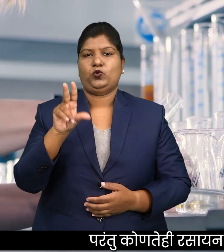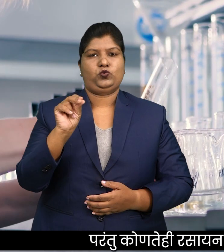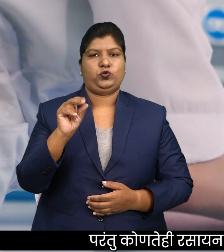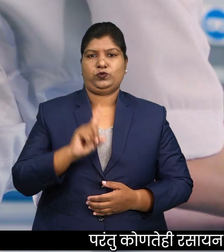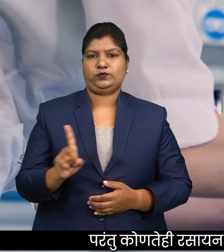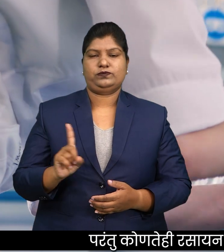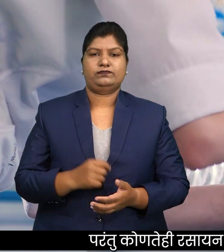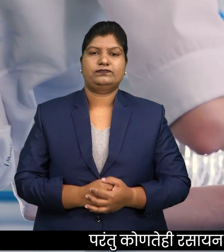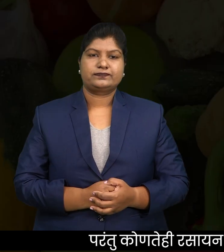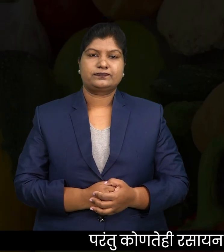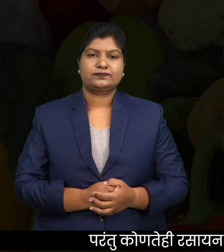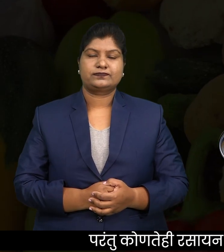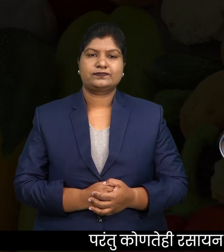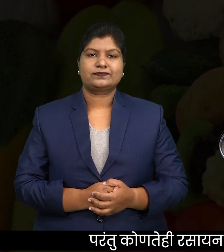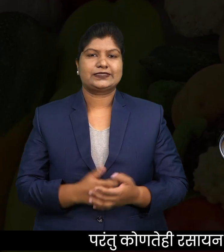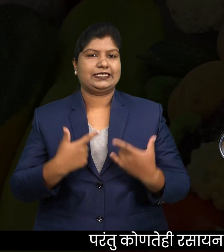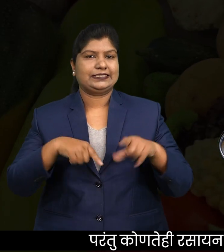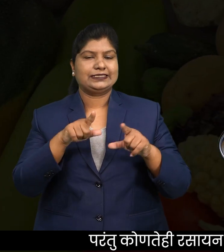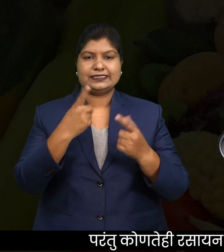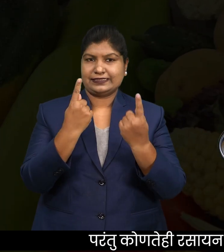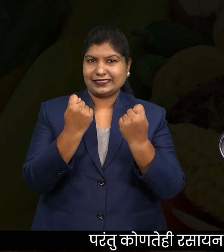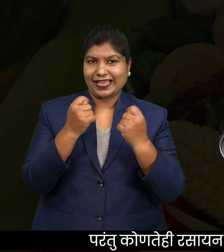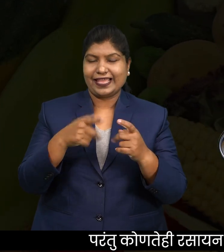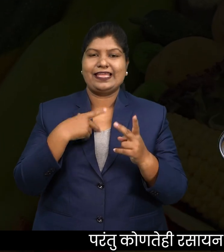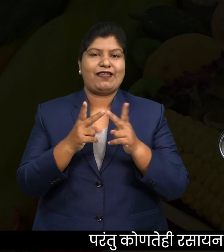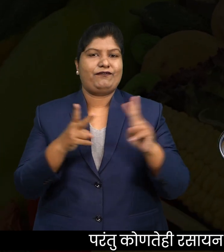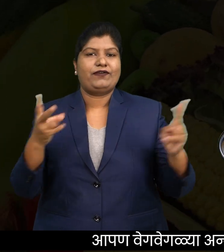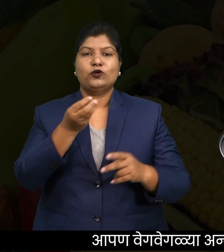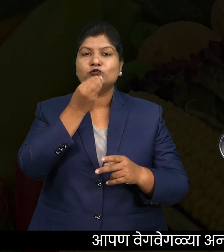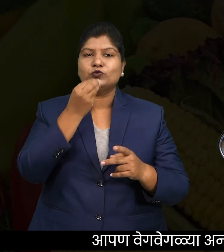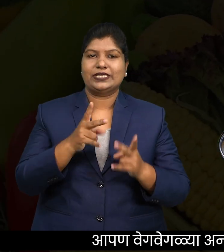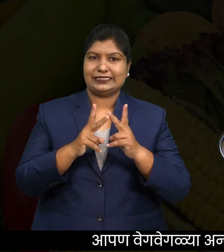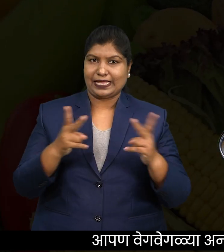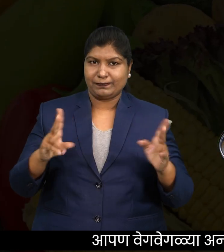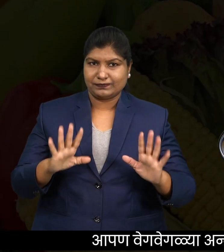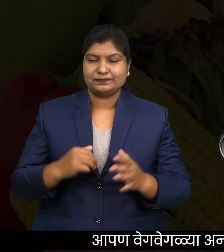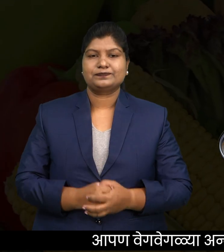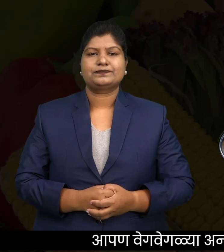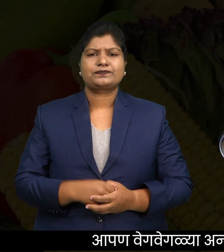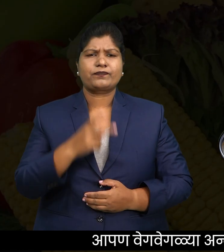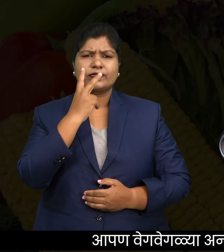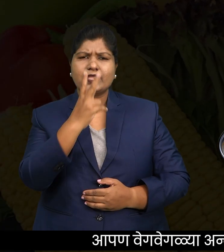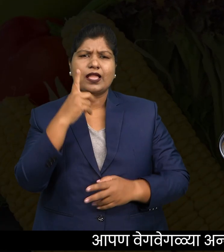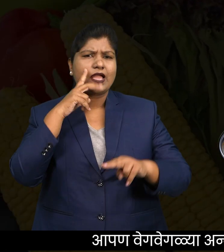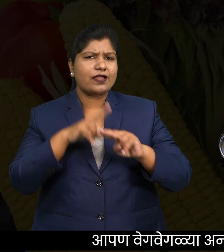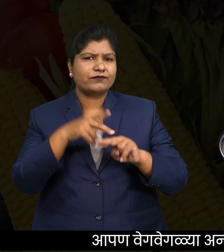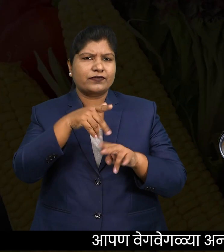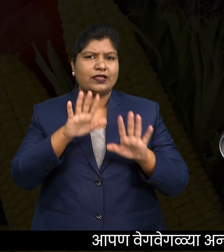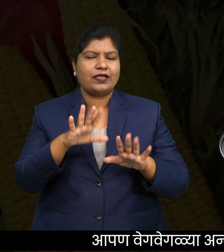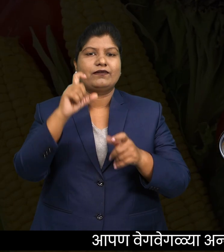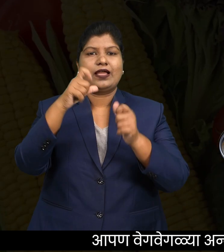रसायन खाण्याचा किंवा चाखण्याचा प्रयत्न करू नका. आपण वेगवेगळ्या